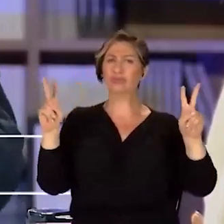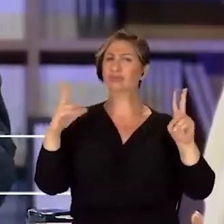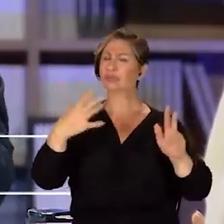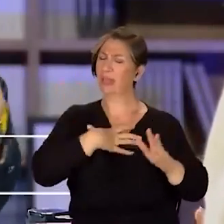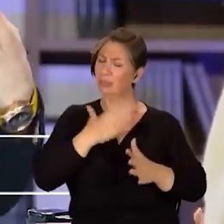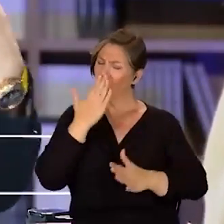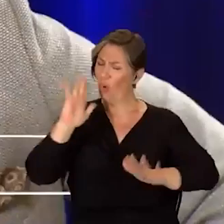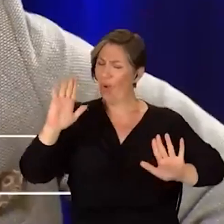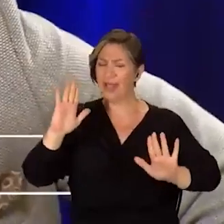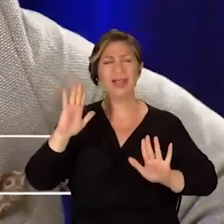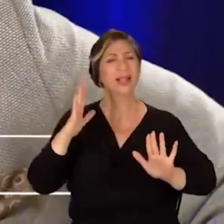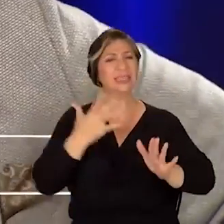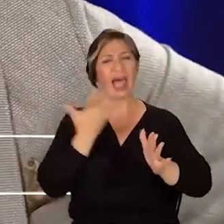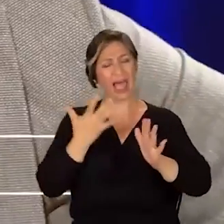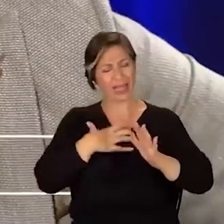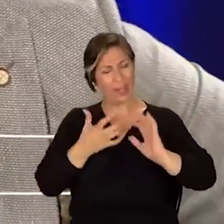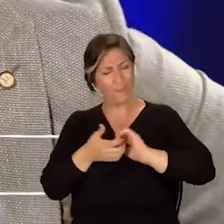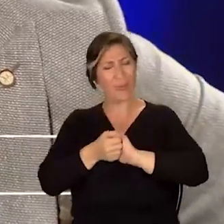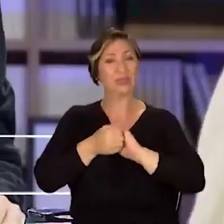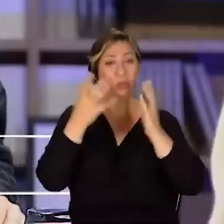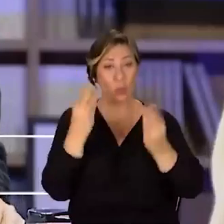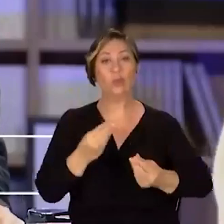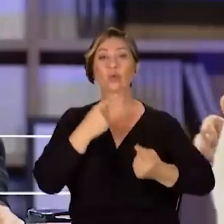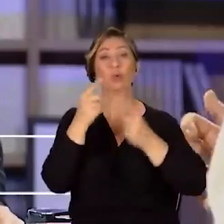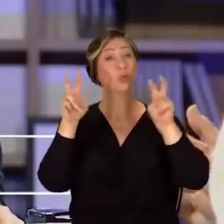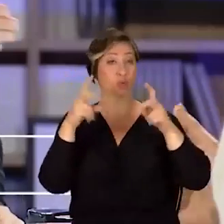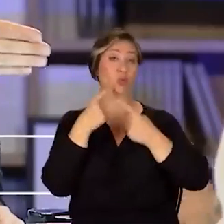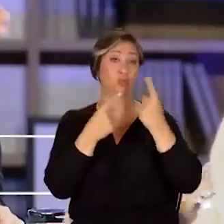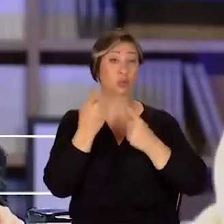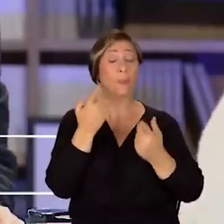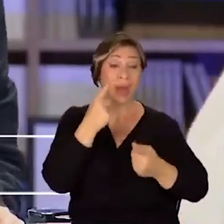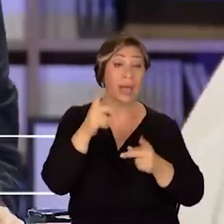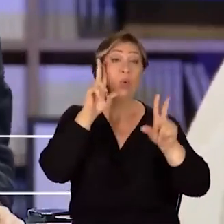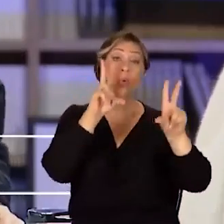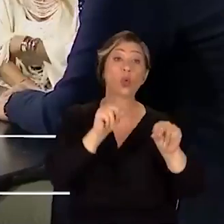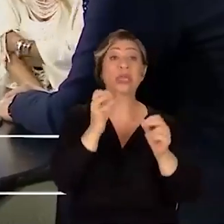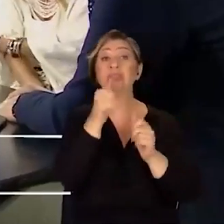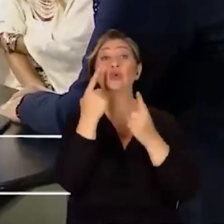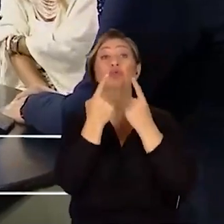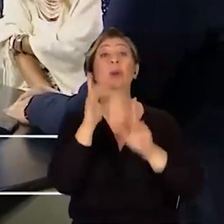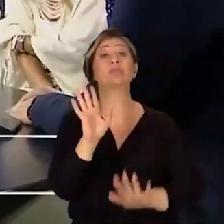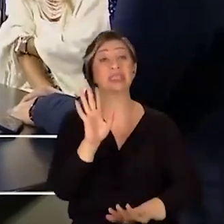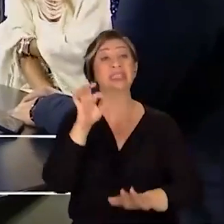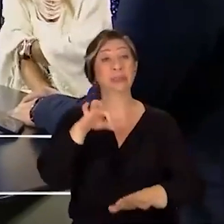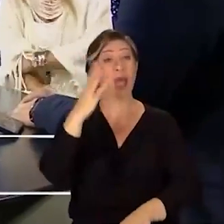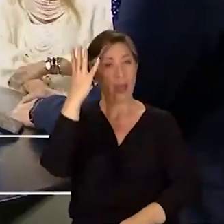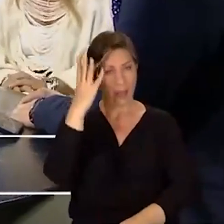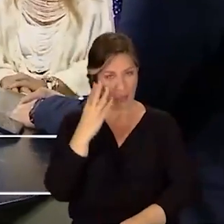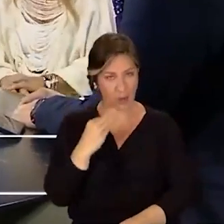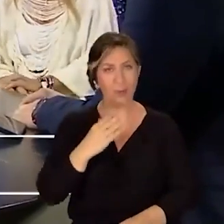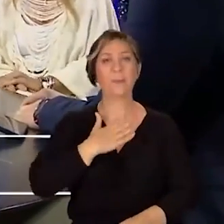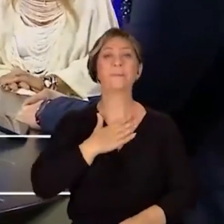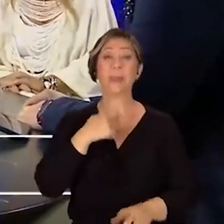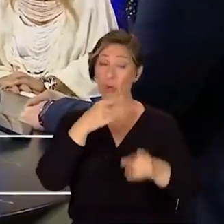kendi doğalarıyla daha barışık yaşadıkları konusunda konuşmuştuk. Bak uykuyu hiç ele almamıştık. Şimdi anlıyorum ki ben